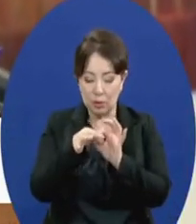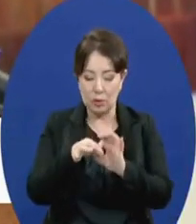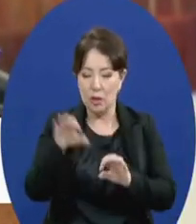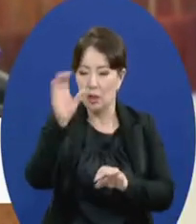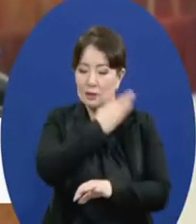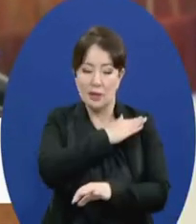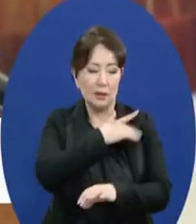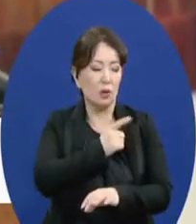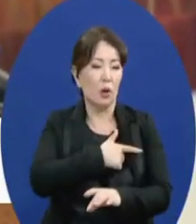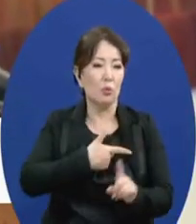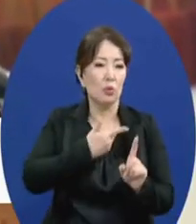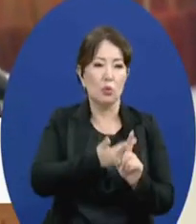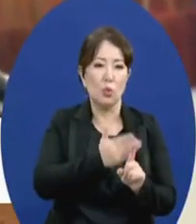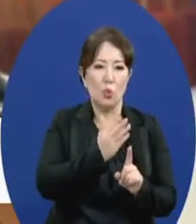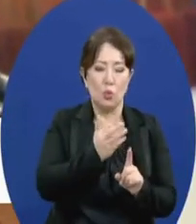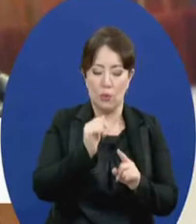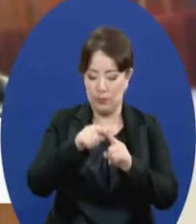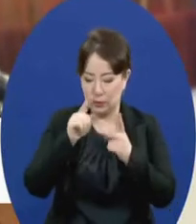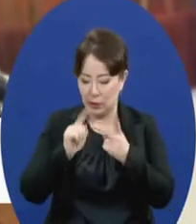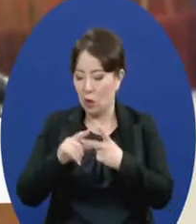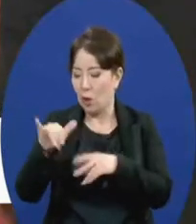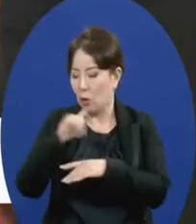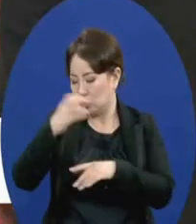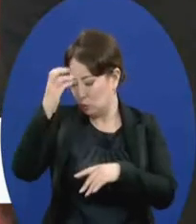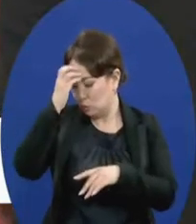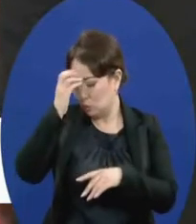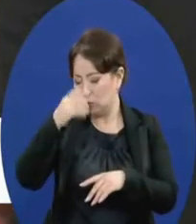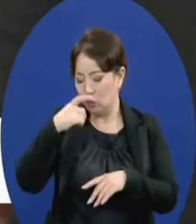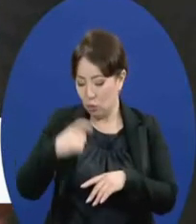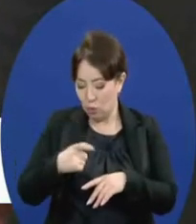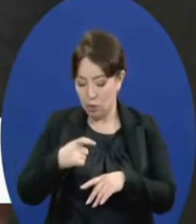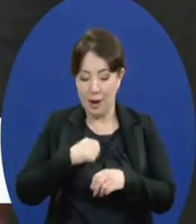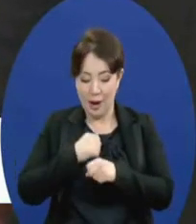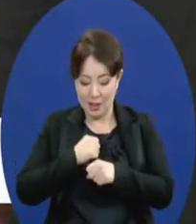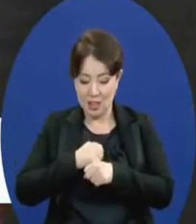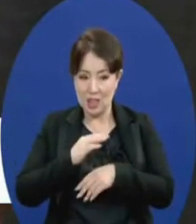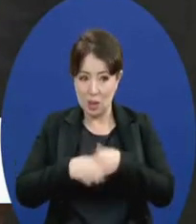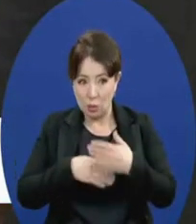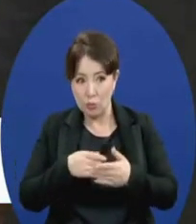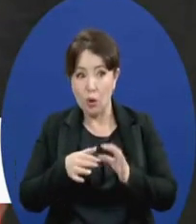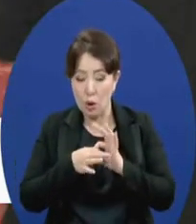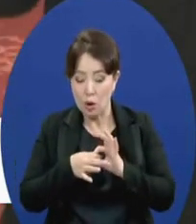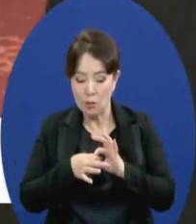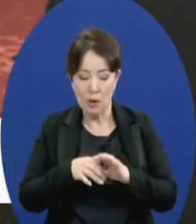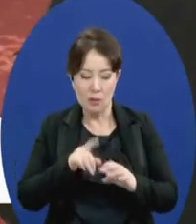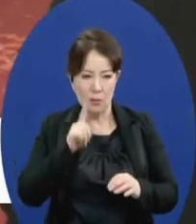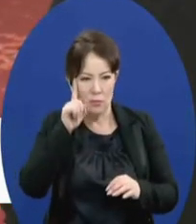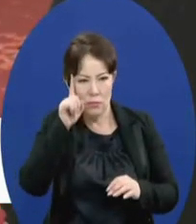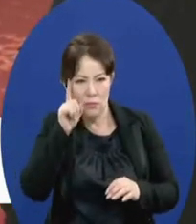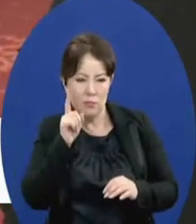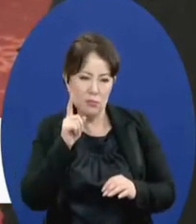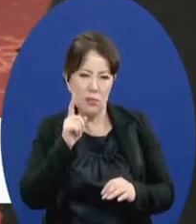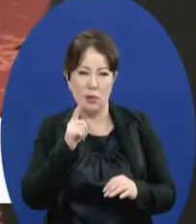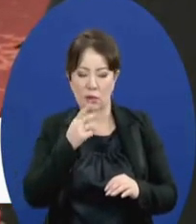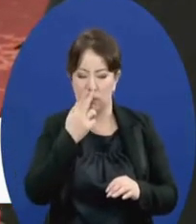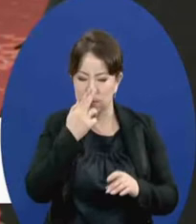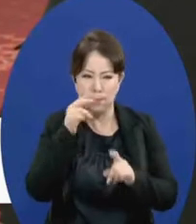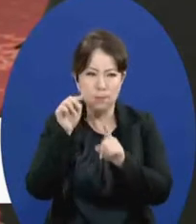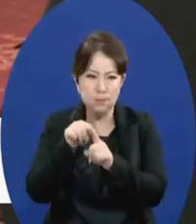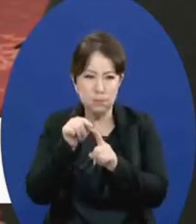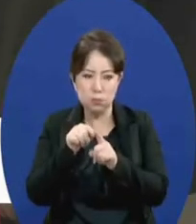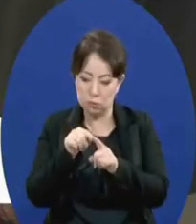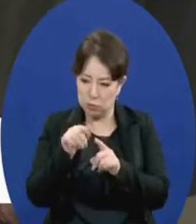байх, бас улс төрд нөлөө бүхий этгээд албаны бүрэн эрхээ хэрэгжүүлэхтэй холбоотойгоор хардд сэрцэн гүтгсэн